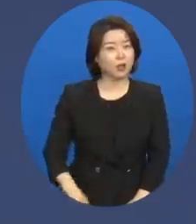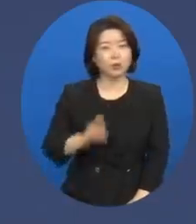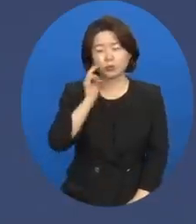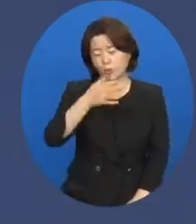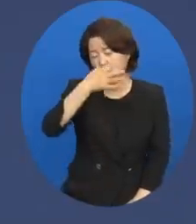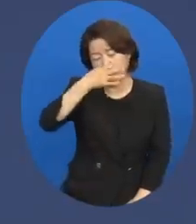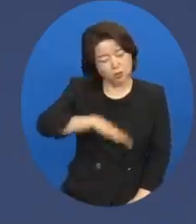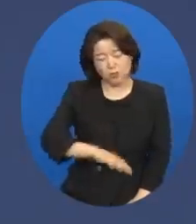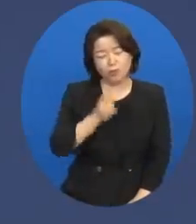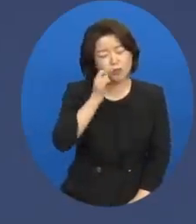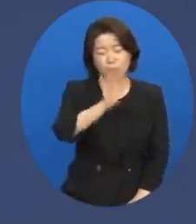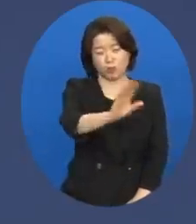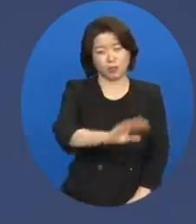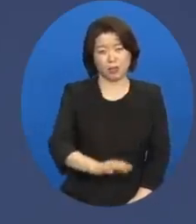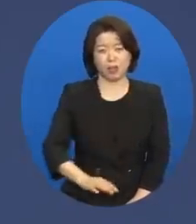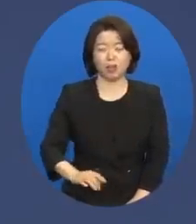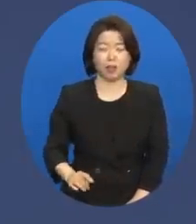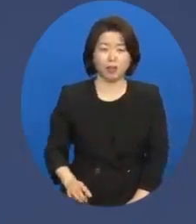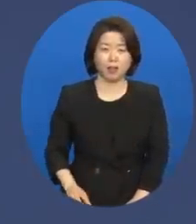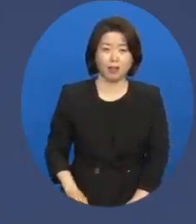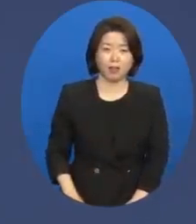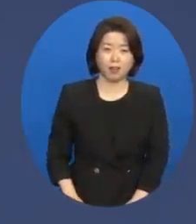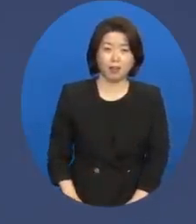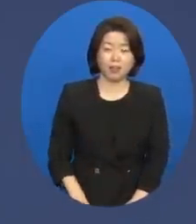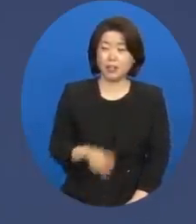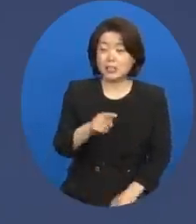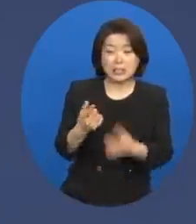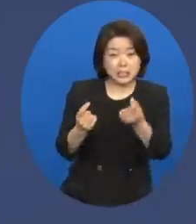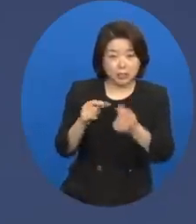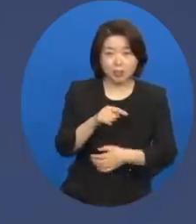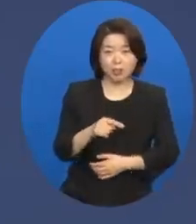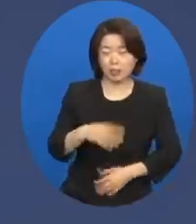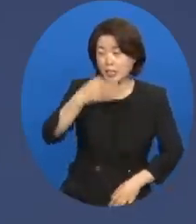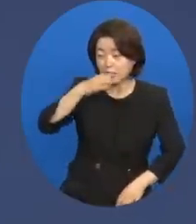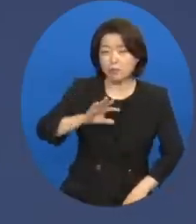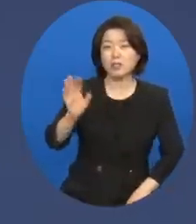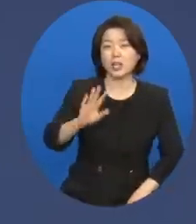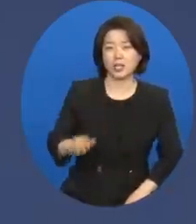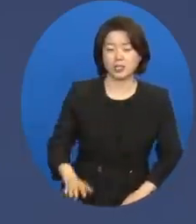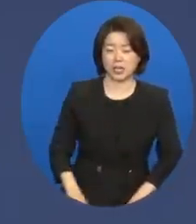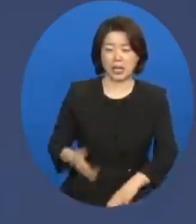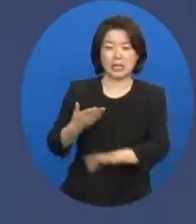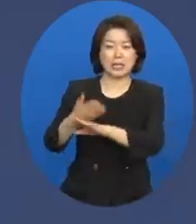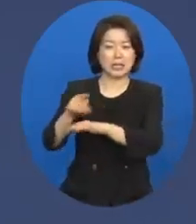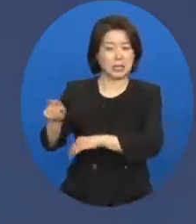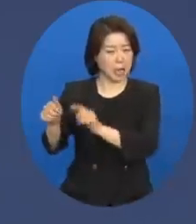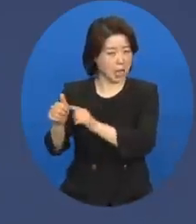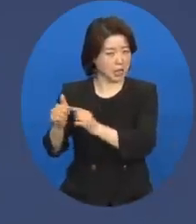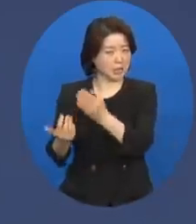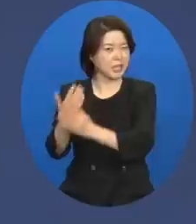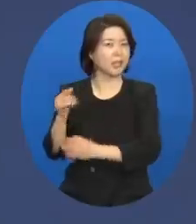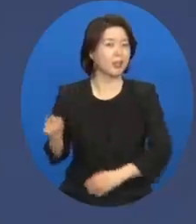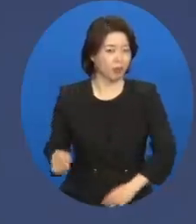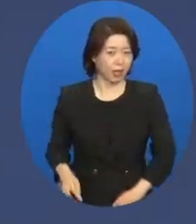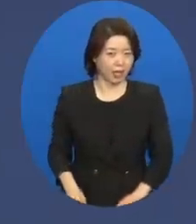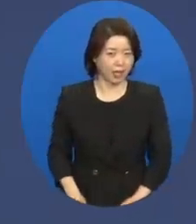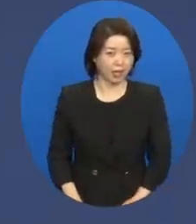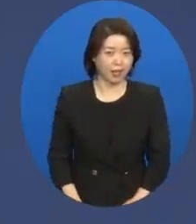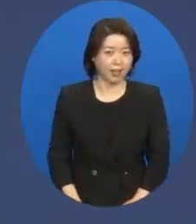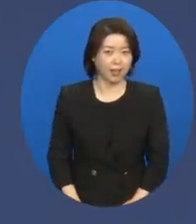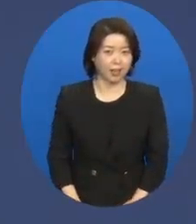힘들어서 못하겠어 진짜. 어? 이거는 힘든 게 아니라 딴 놈 생긴 거예요.